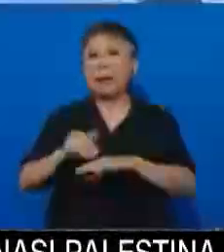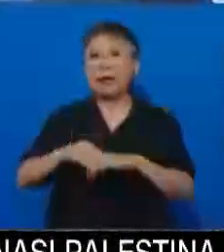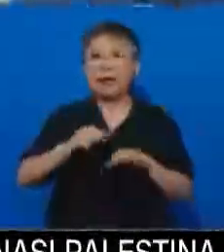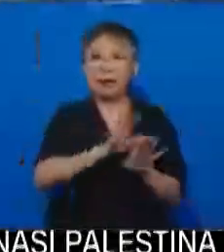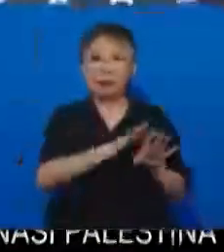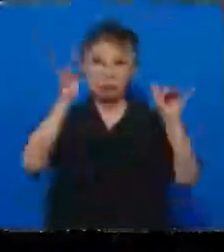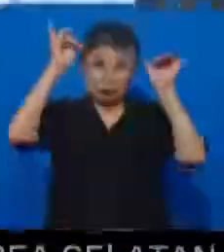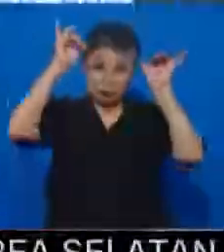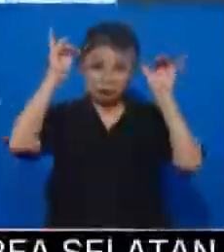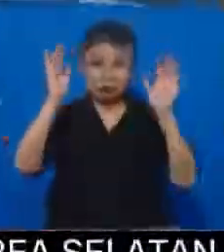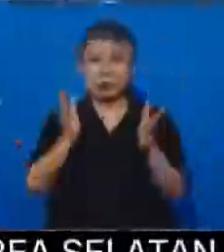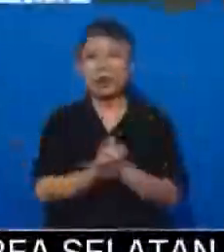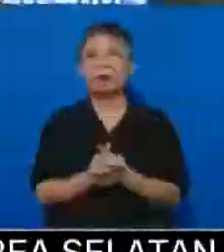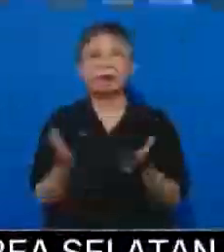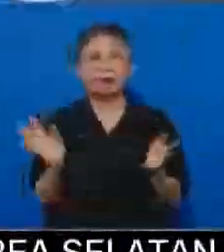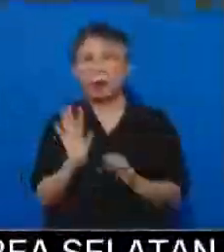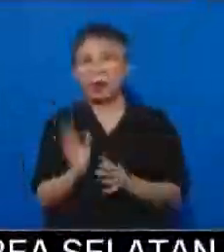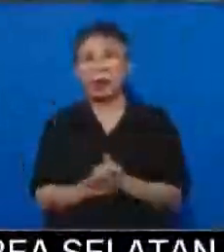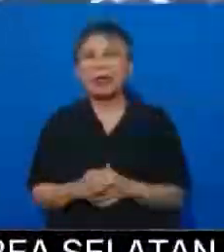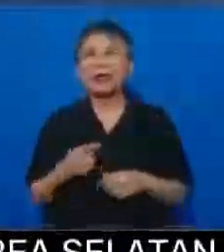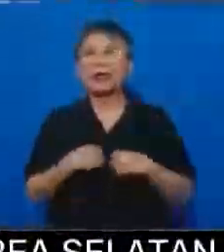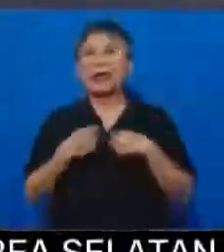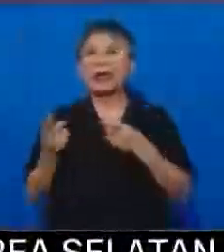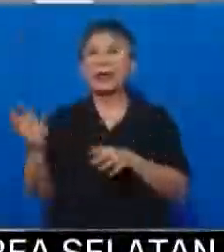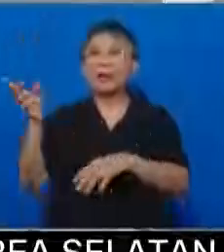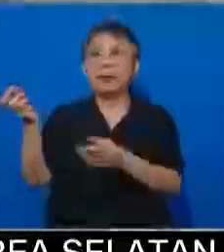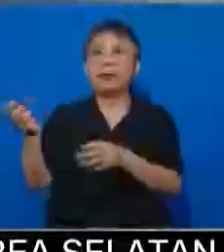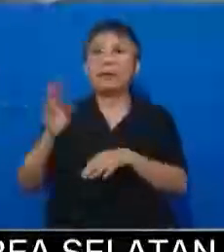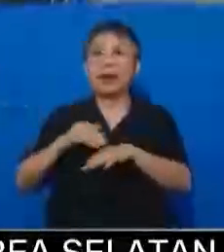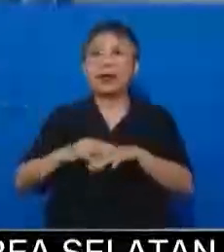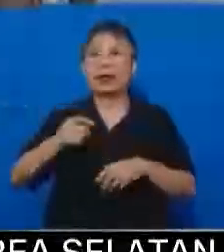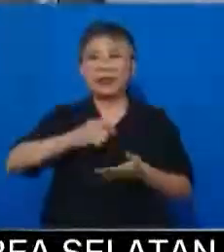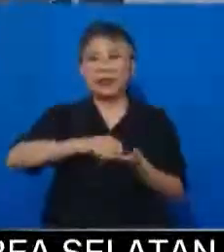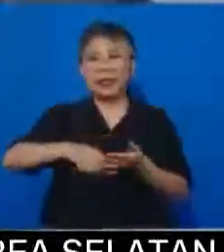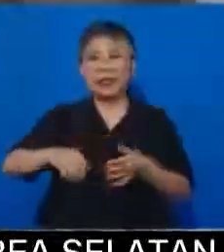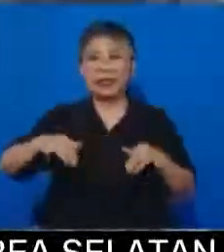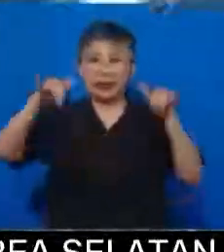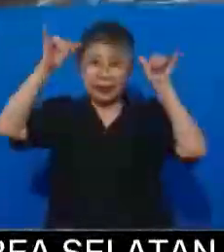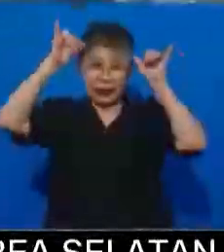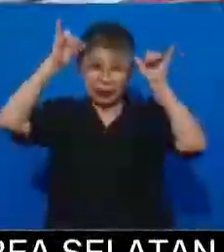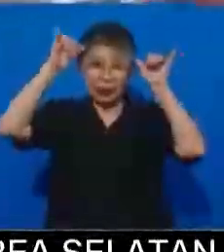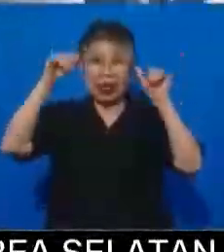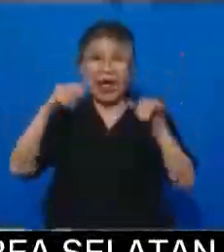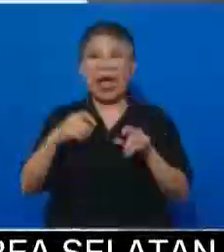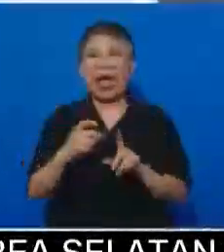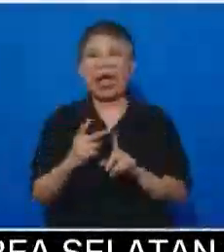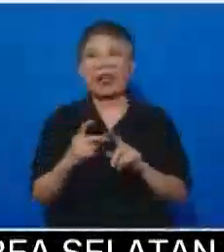ini. Dia hanya menyatakan bahwa dirinya dipanggil Sekjen PDI Perjuangan Hasto